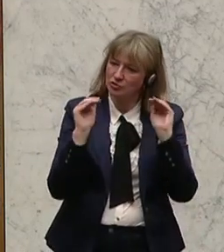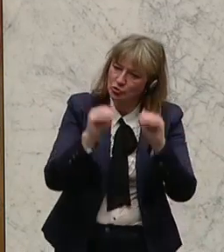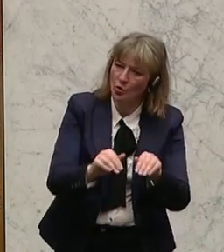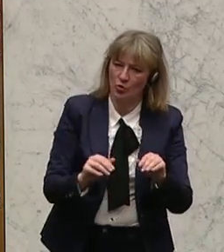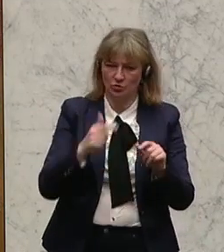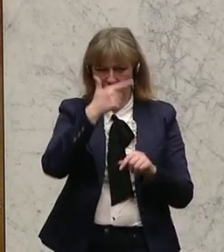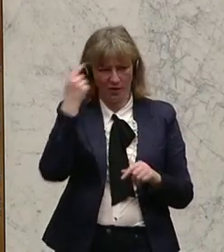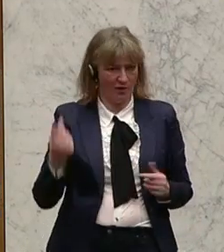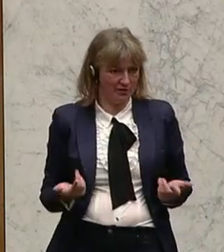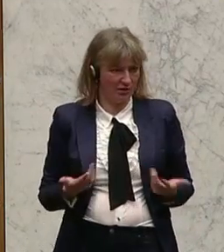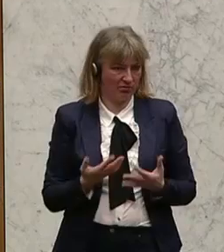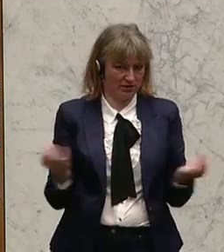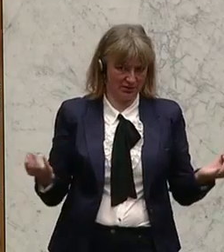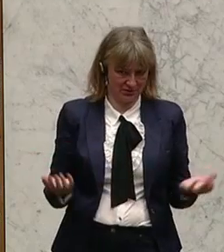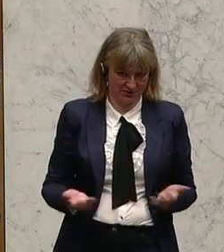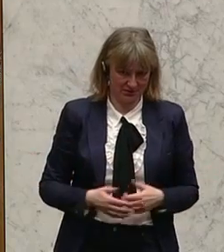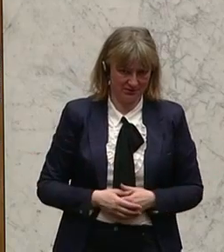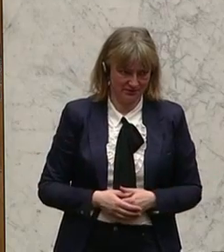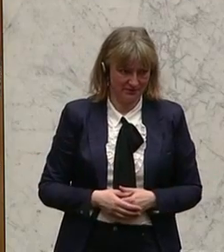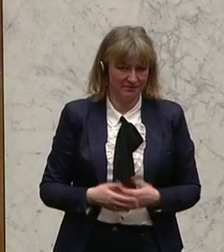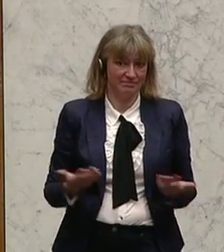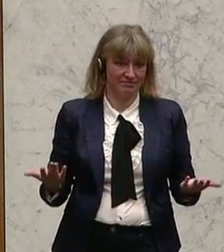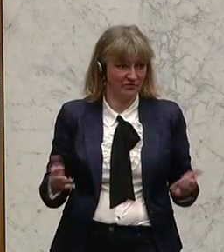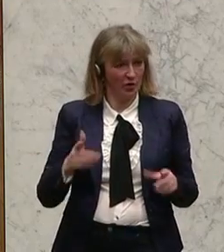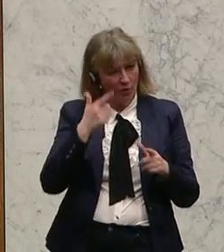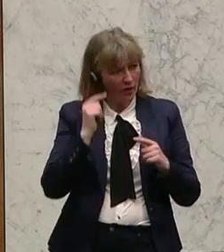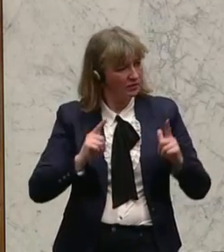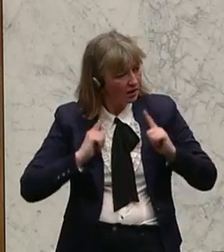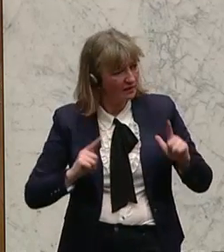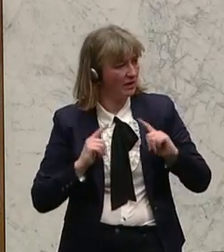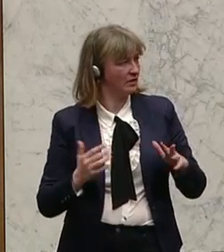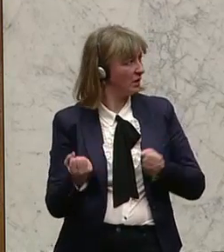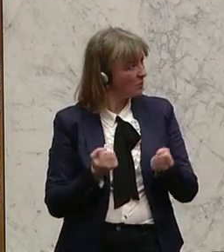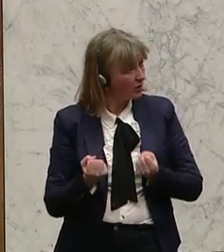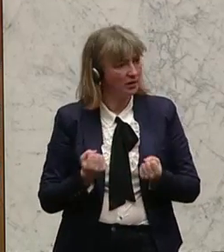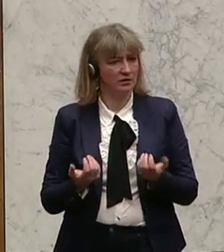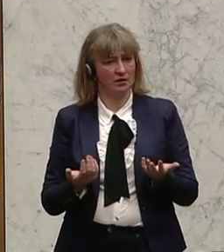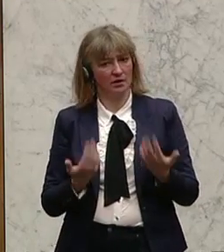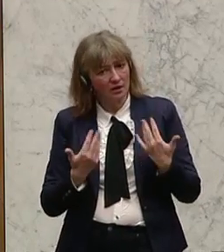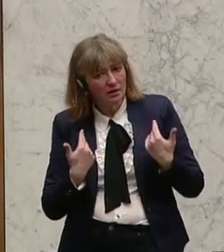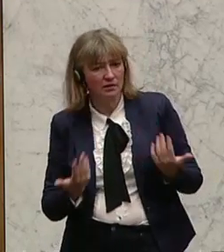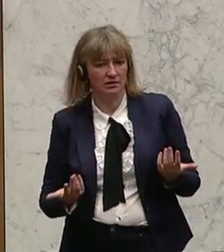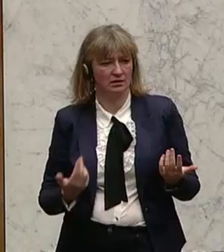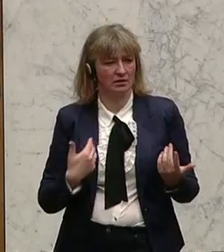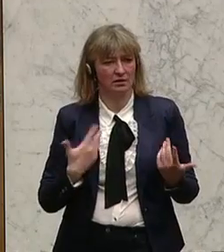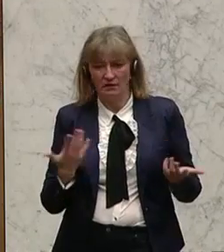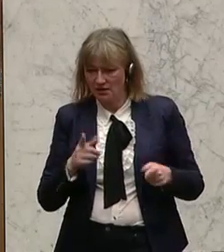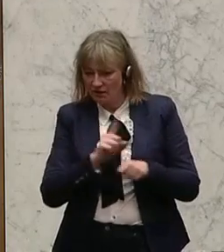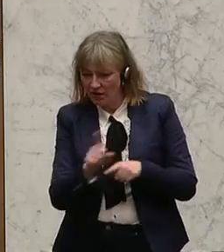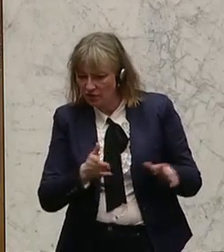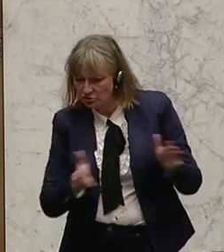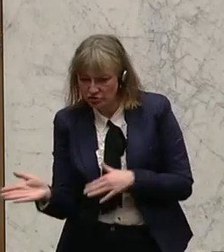schützend vor die Bevölkerung. Denn die Bevölkerung erwartet sich von der Politik, dass wir